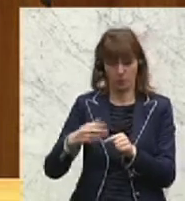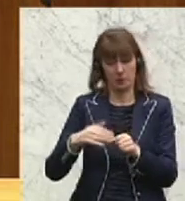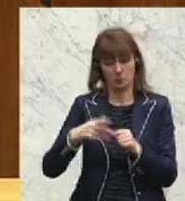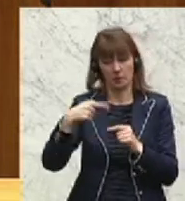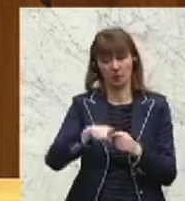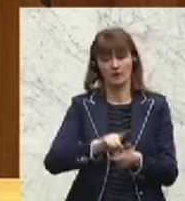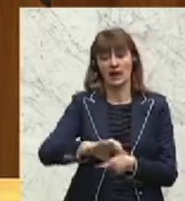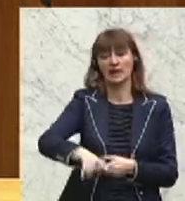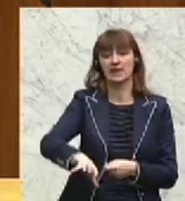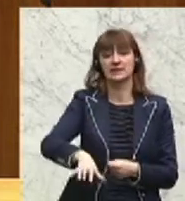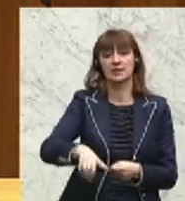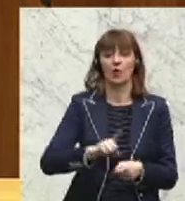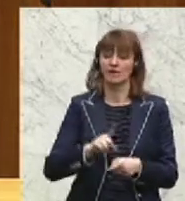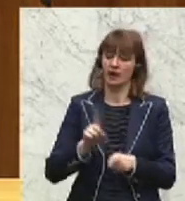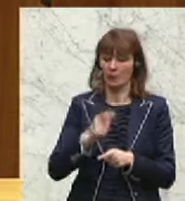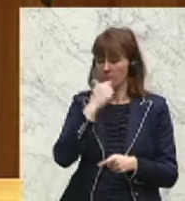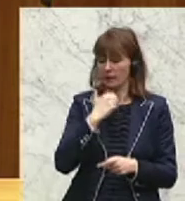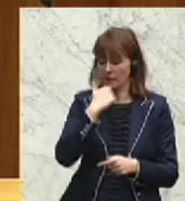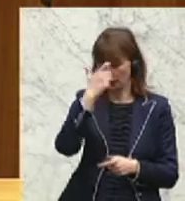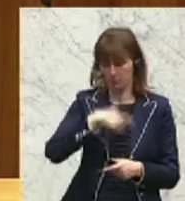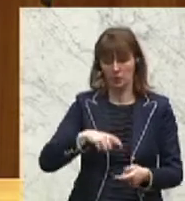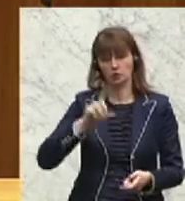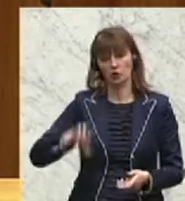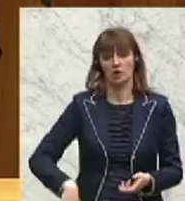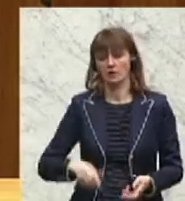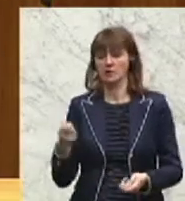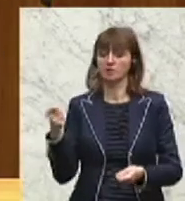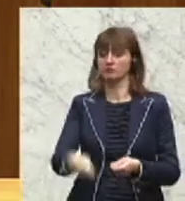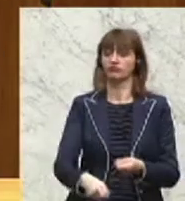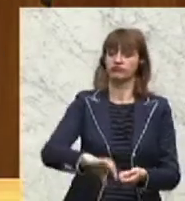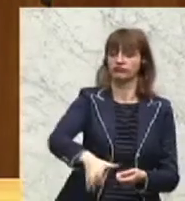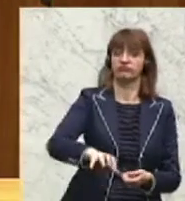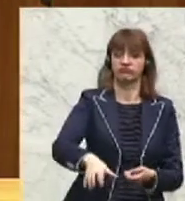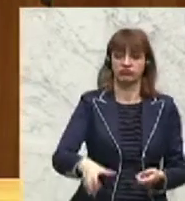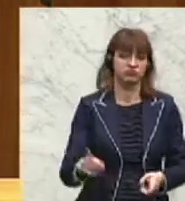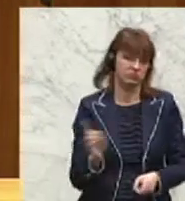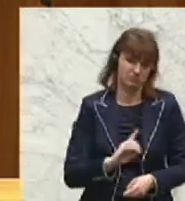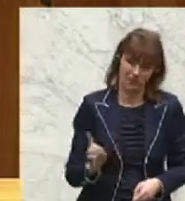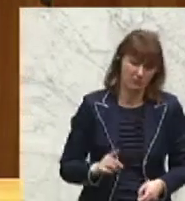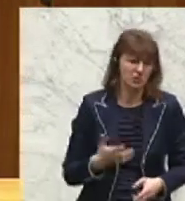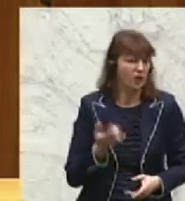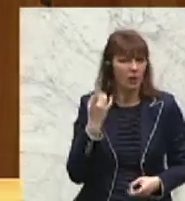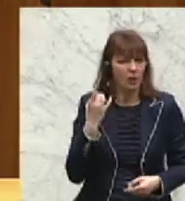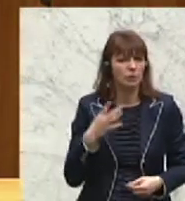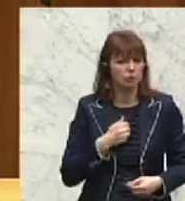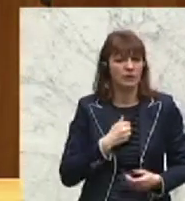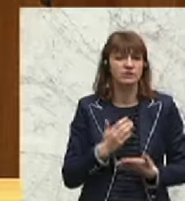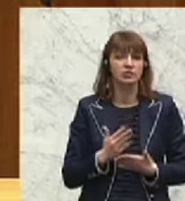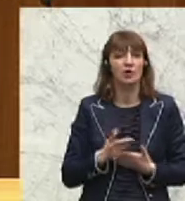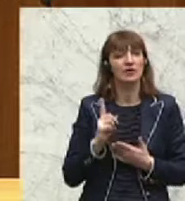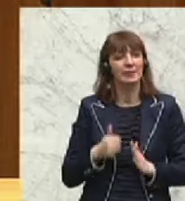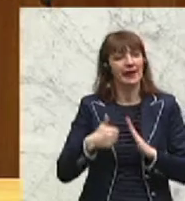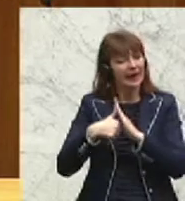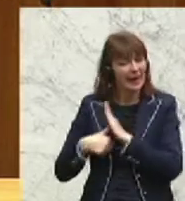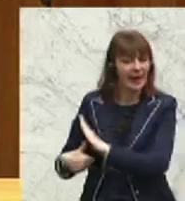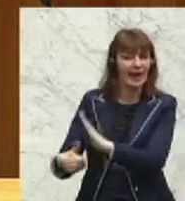ein Privatspekulant auf irgendwelche Kursentwicklungen setzt. Alles logisch, das werden wir zusammenbringen. Aber, wie gesagt, die einheitliche Definition, das wird